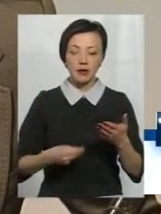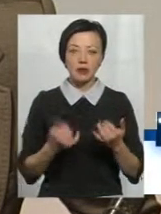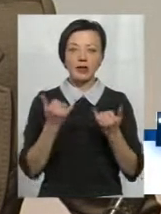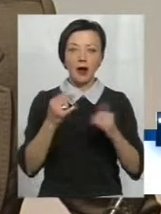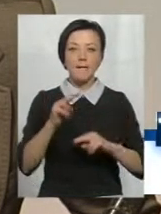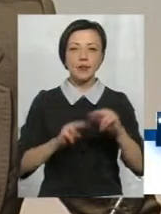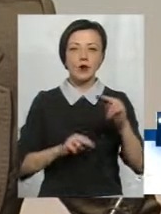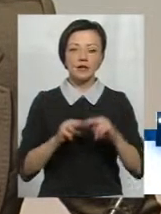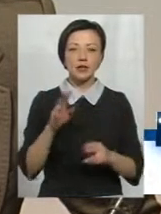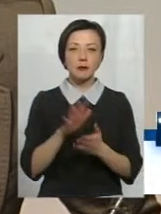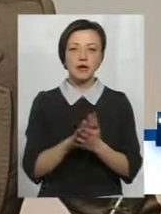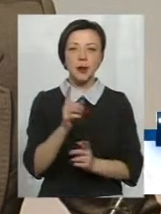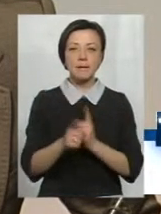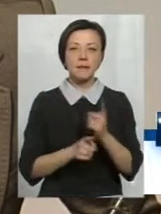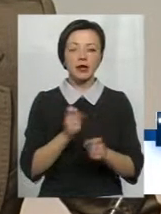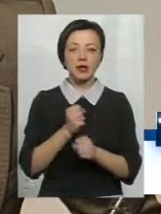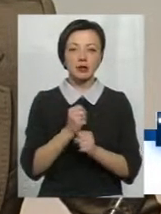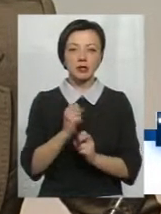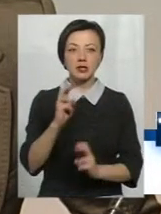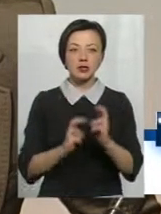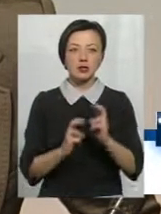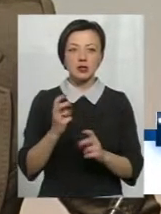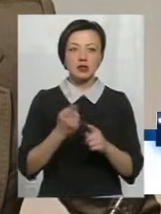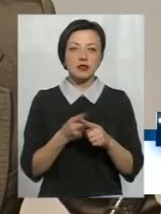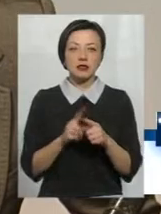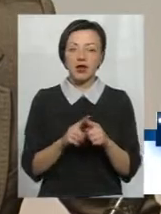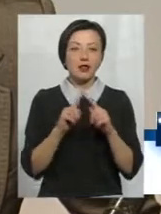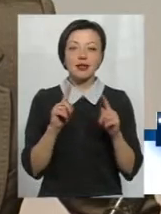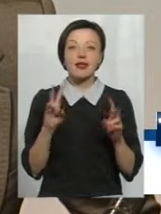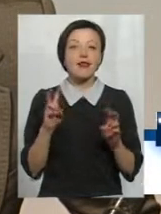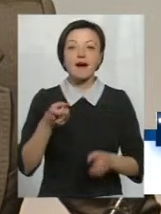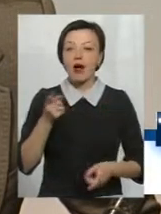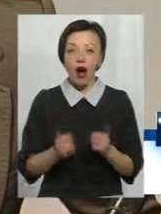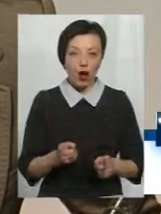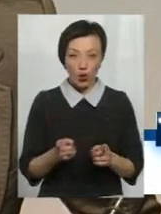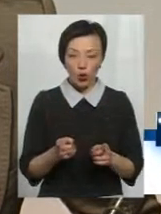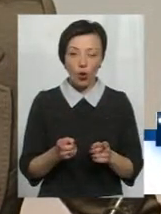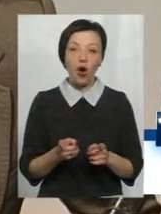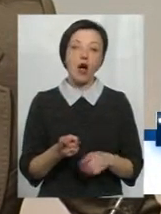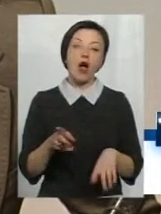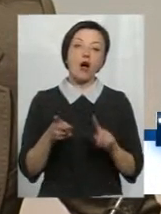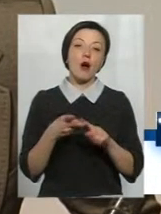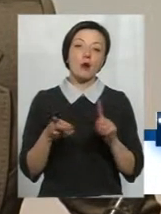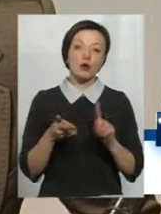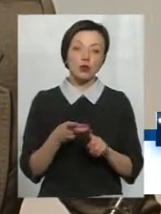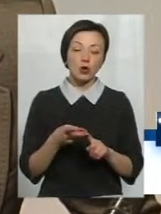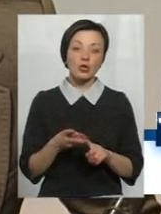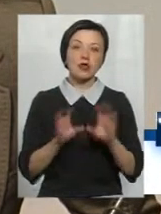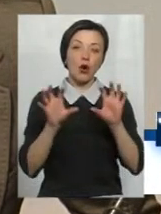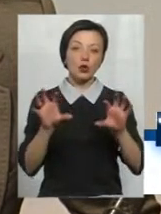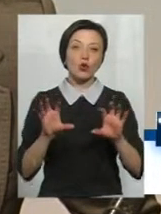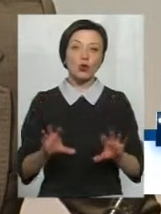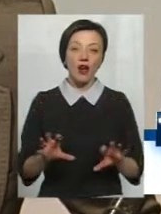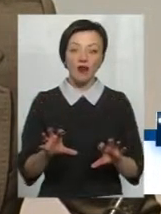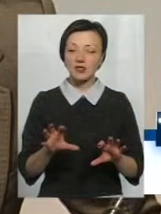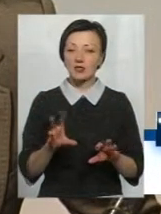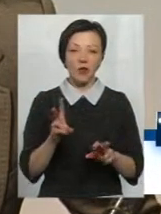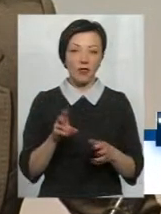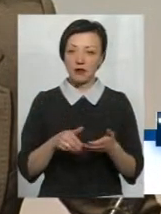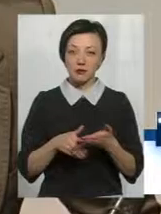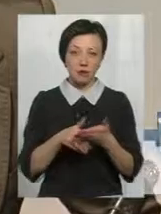будівництва сміттєпереробного заводу, ну, це unreal. По-перше, по-друге, законодавство, воно не